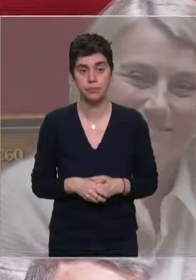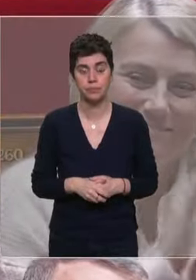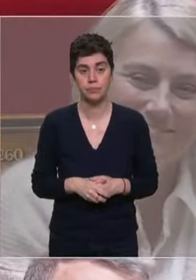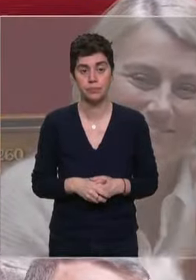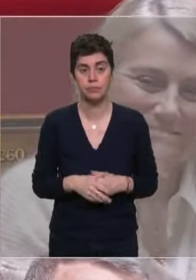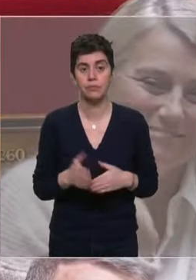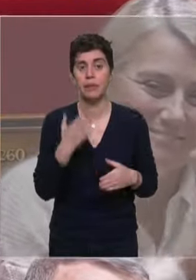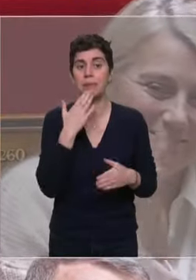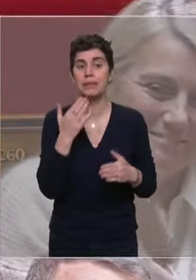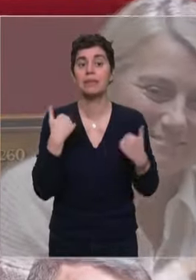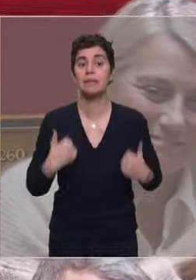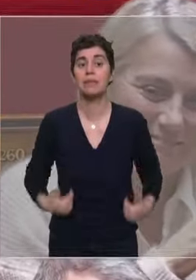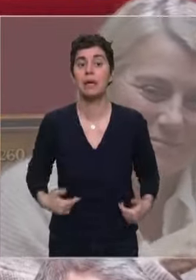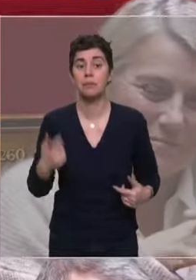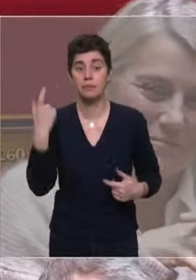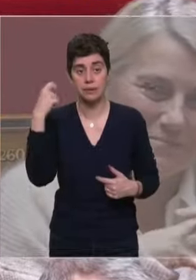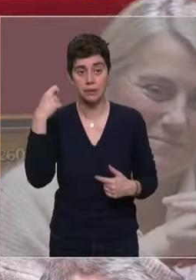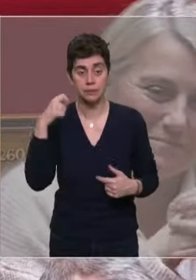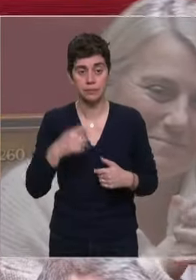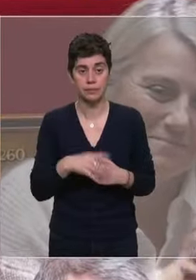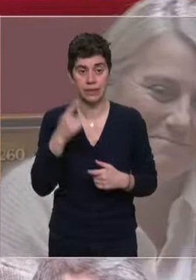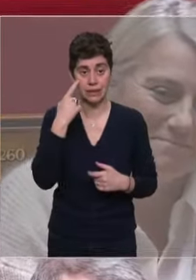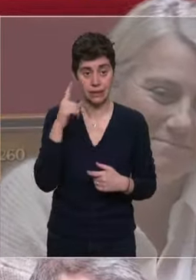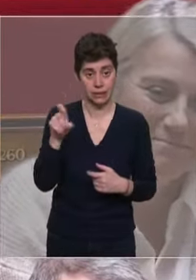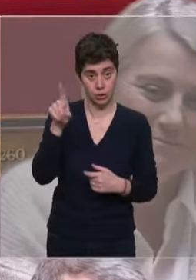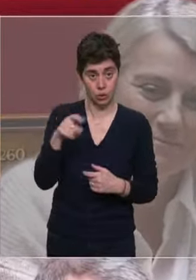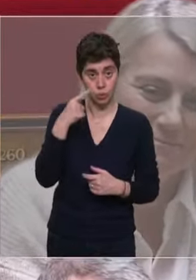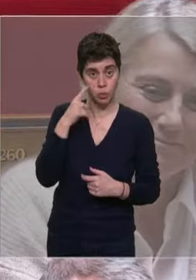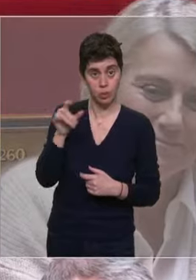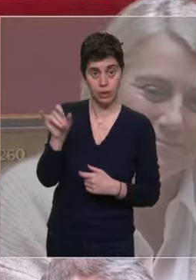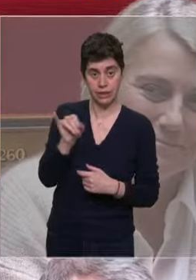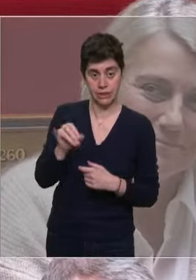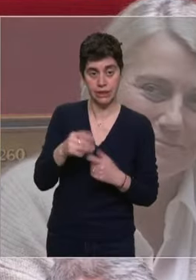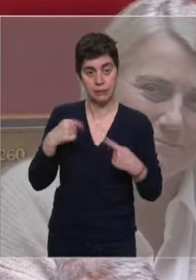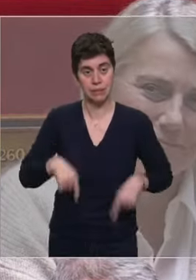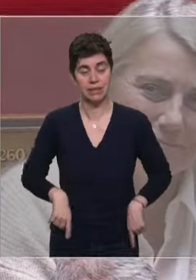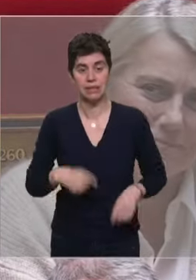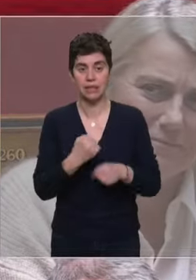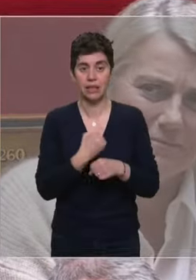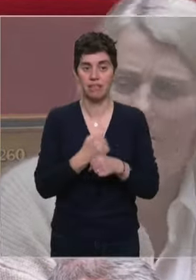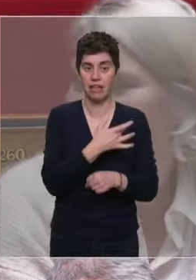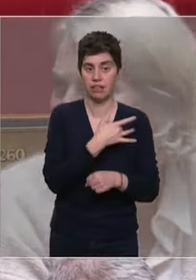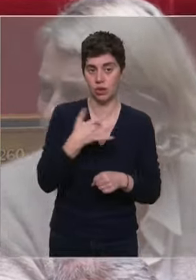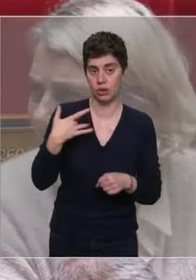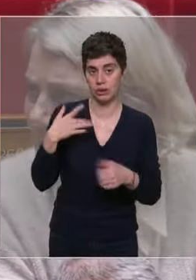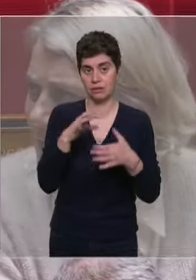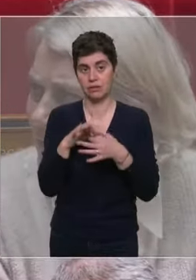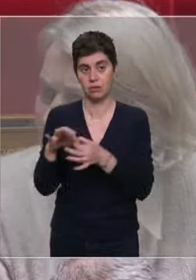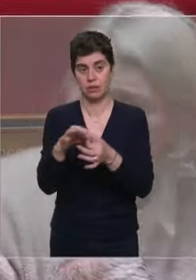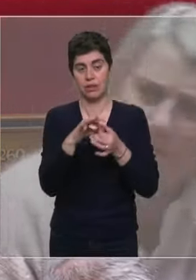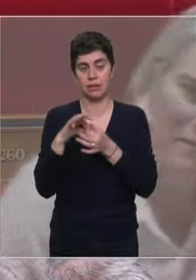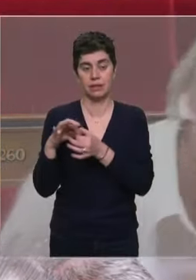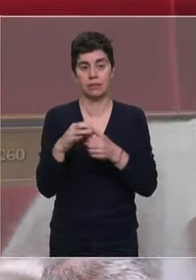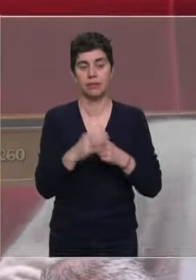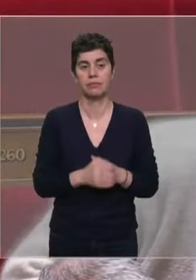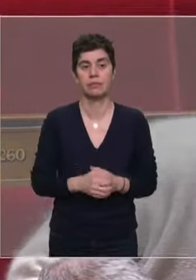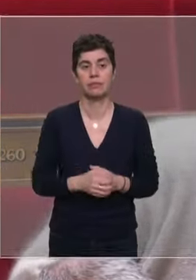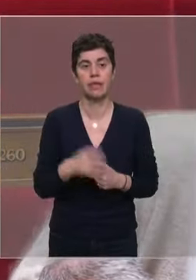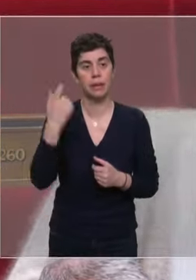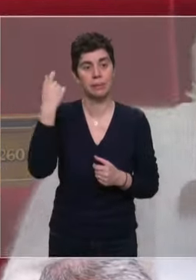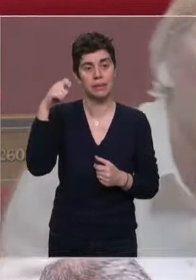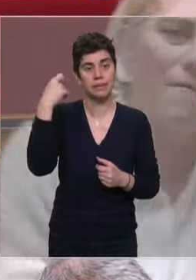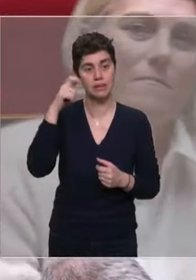Merci, Madame la Présidente. Ma question s'adresse à Madame la Ministre du Travail, de la Santé et des Solidarités. Le Président